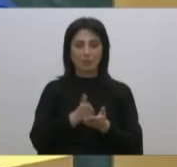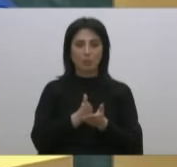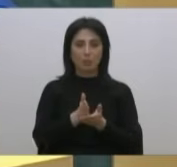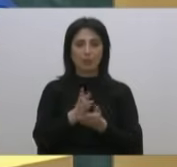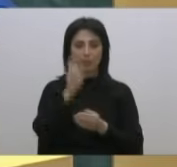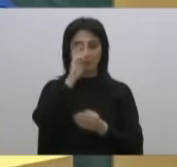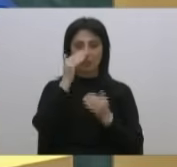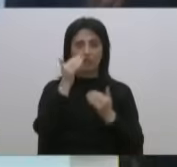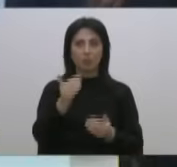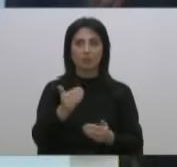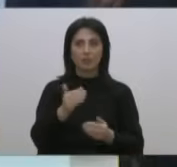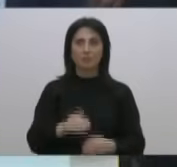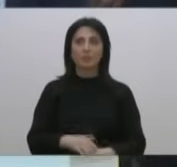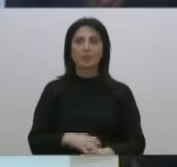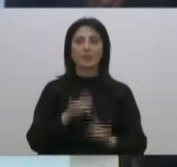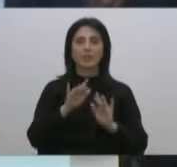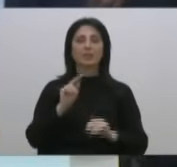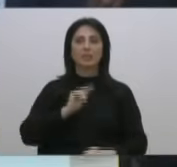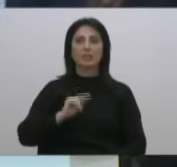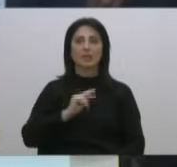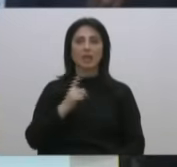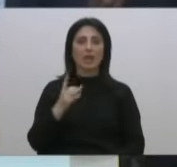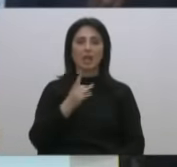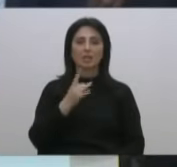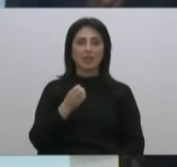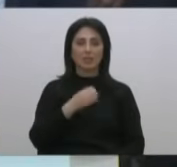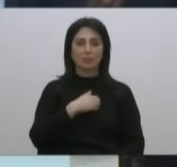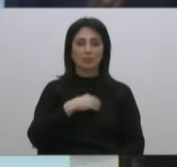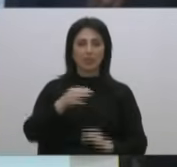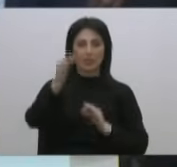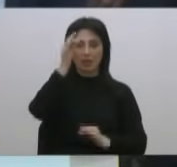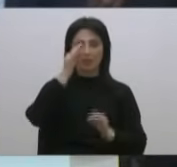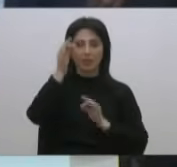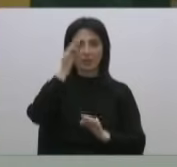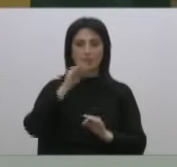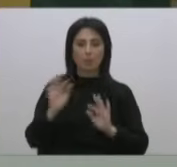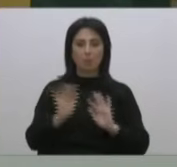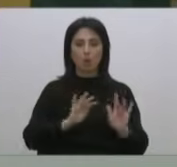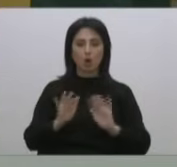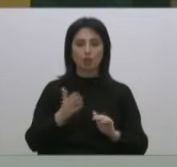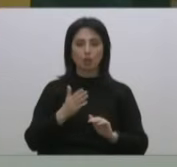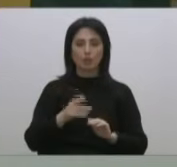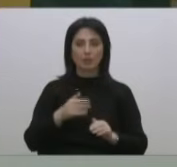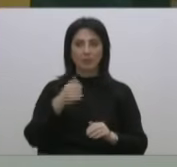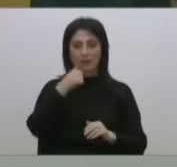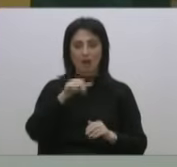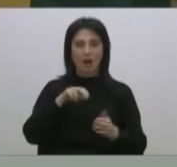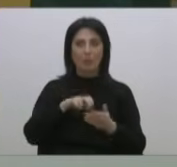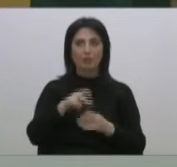მომართული მთავრობის საქმიანობა. ერთხელ კიდევ მინდა გავიხსენო ის პროცესები, რომელიც